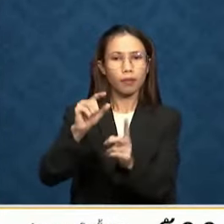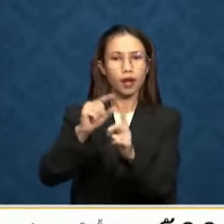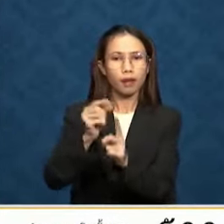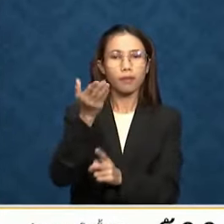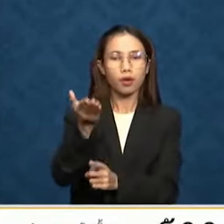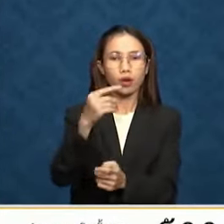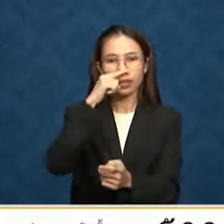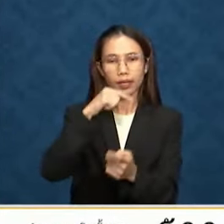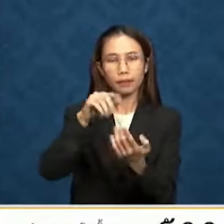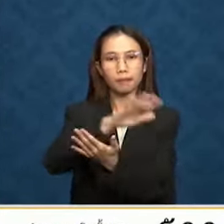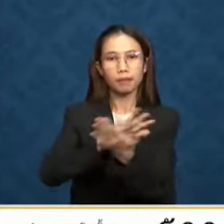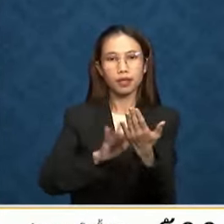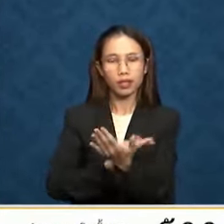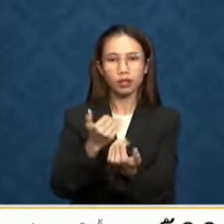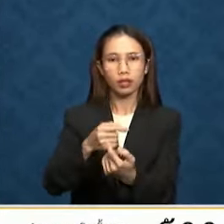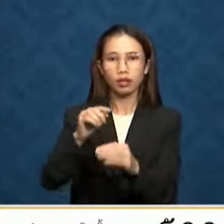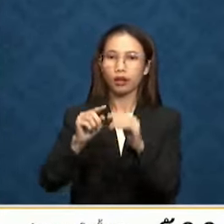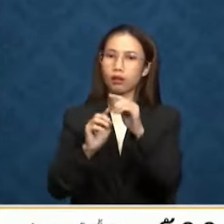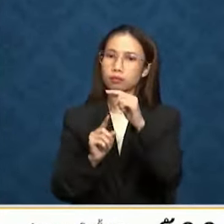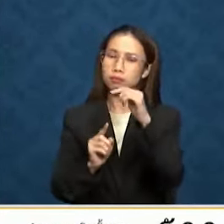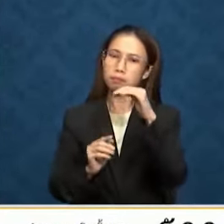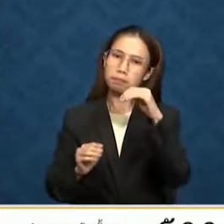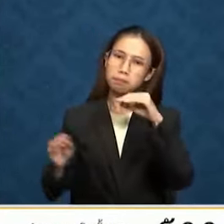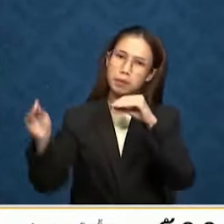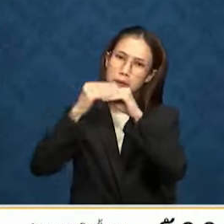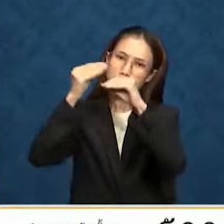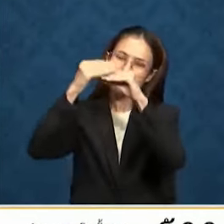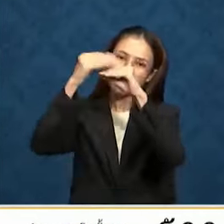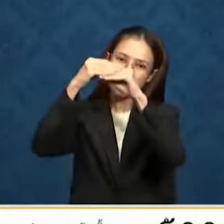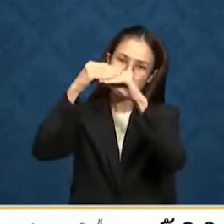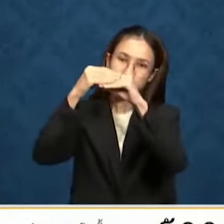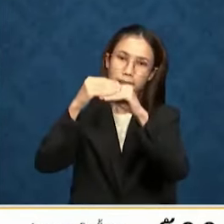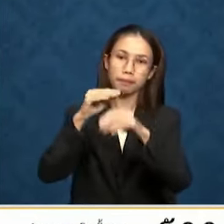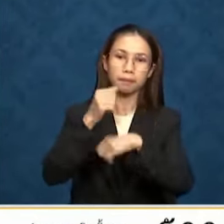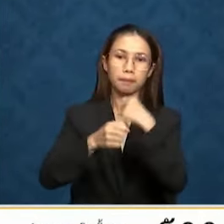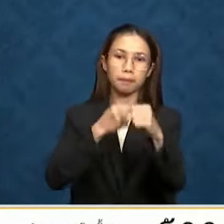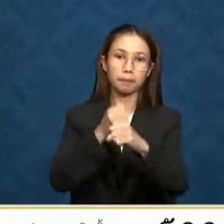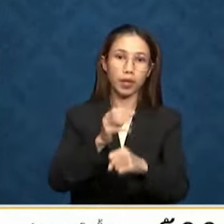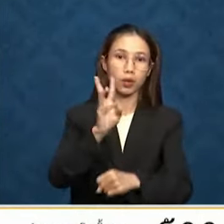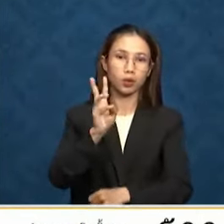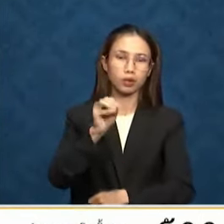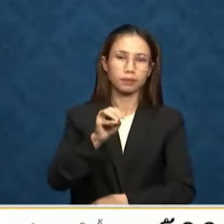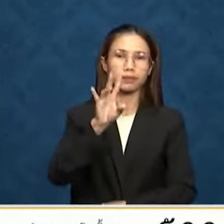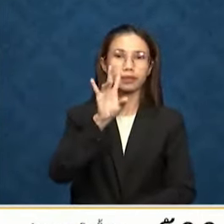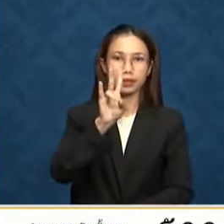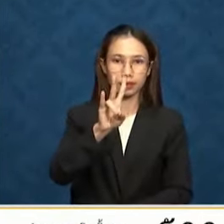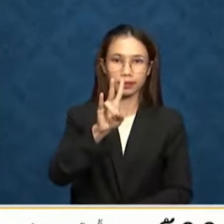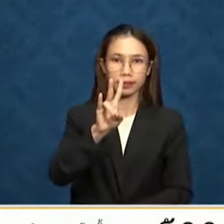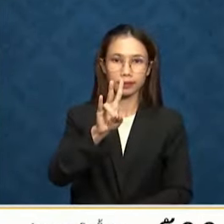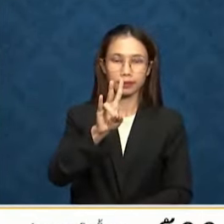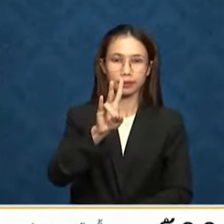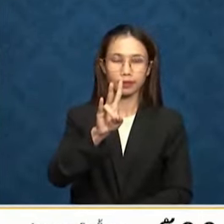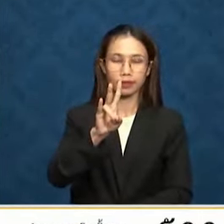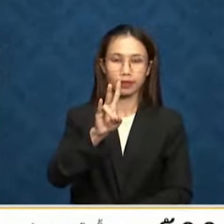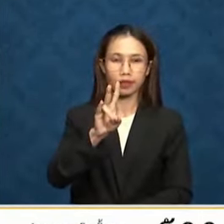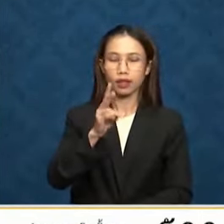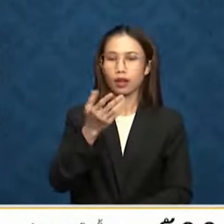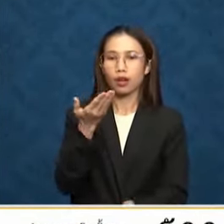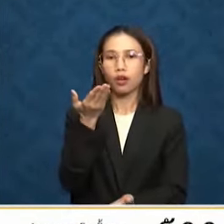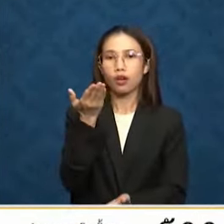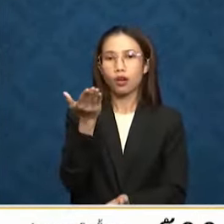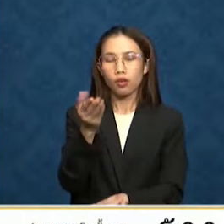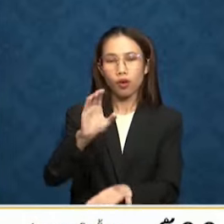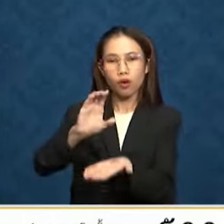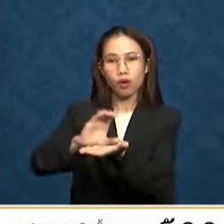ประมาณในประเทศไทยเนี่ยพุ่งสูงนะคะในปี 67ค่ะคำของบประมาณเนี่ย